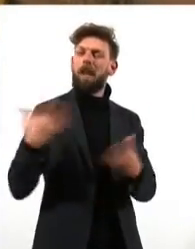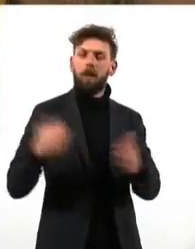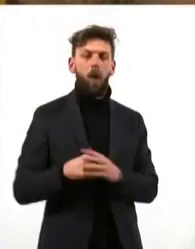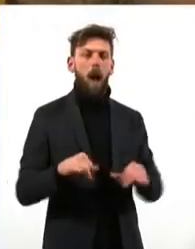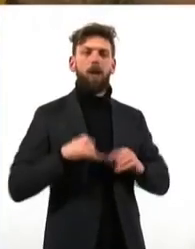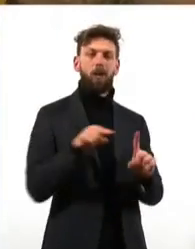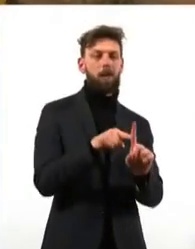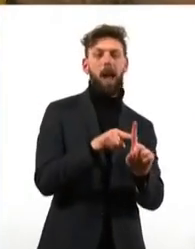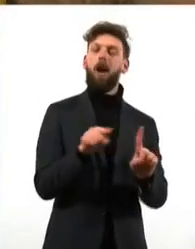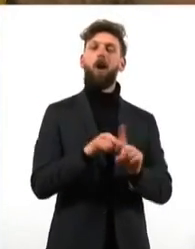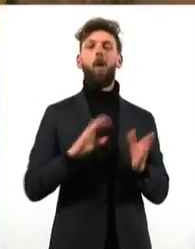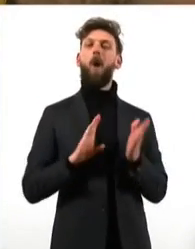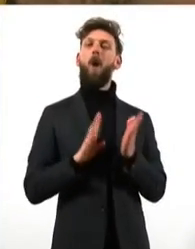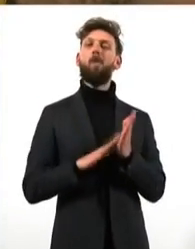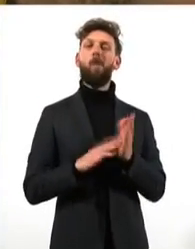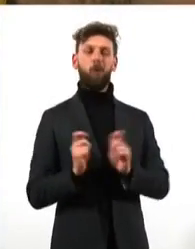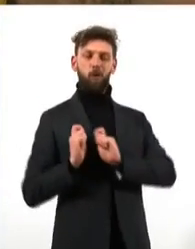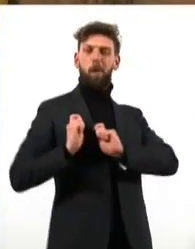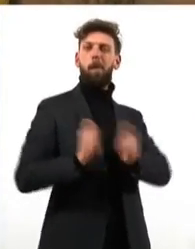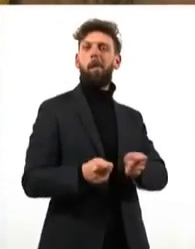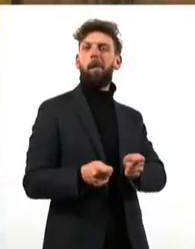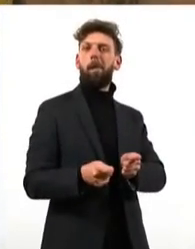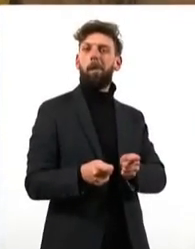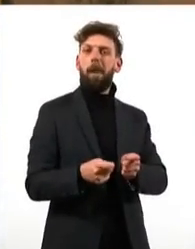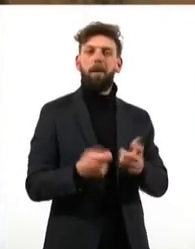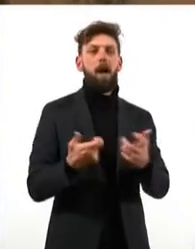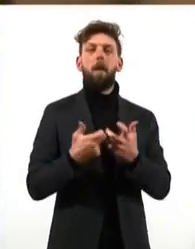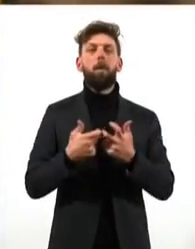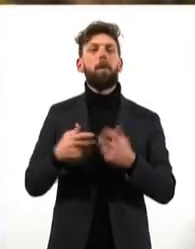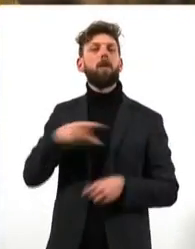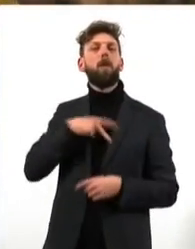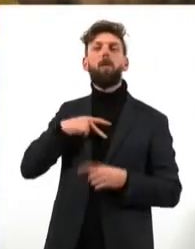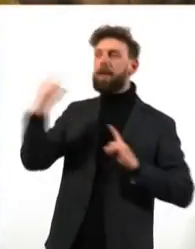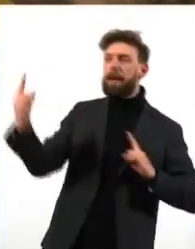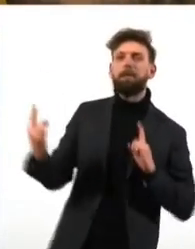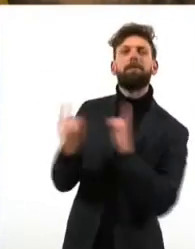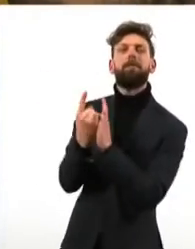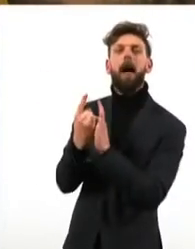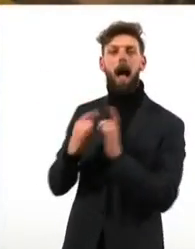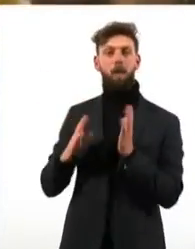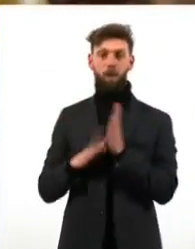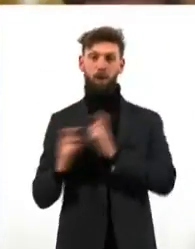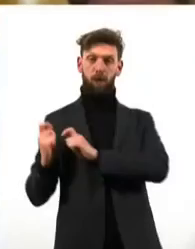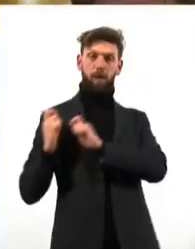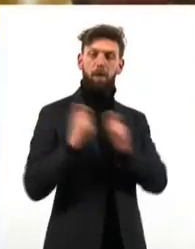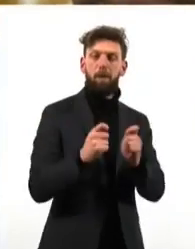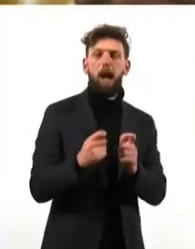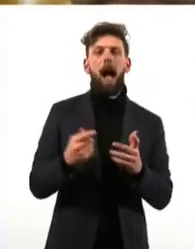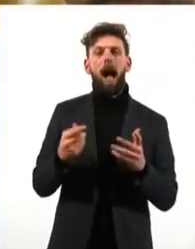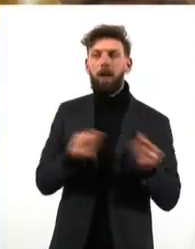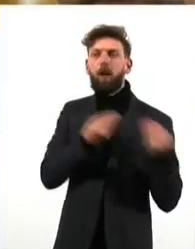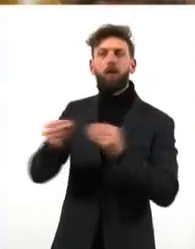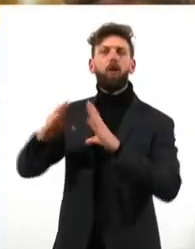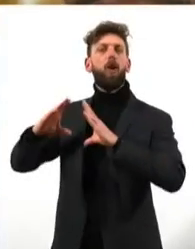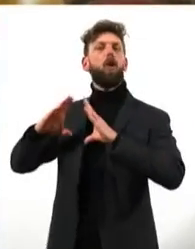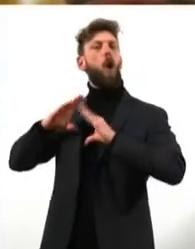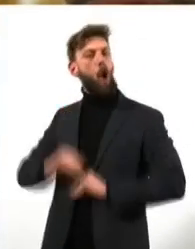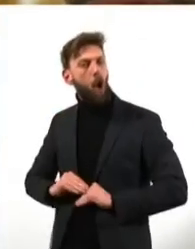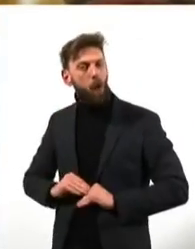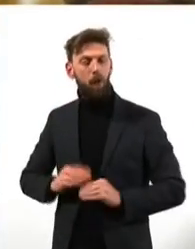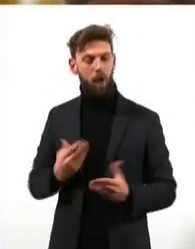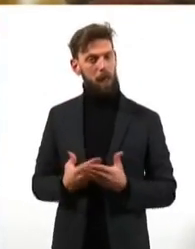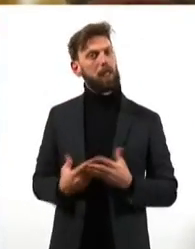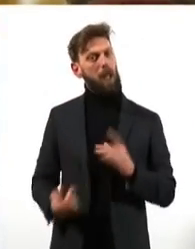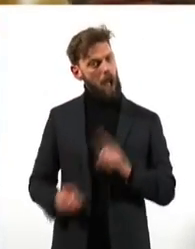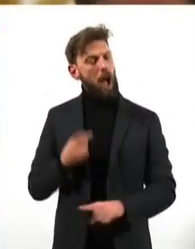espèce de bonus quand on va voir un propriétaire et accéder au logement et rassurer le propriétaire. Et ça, c'est